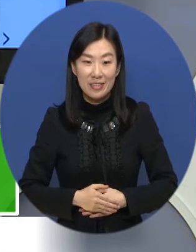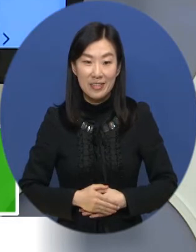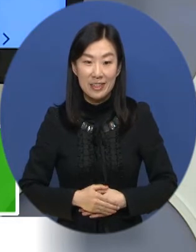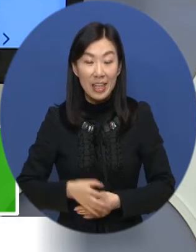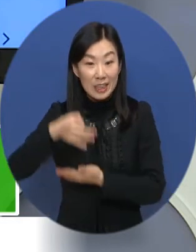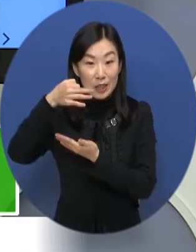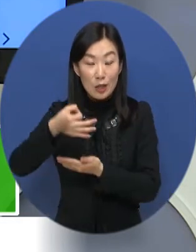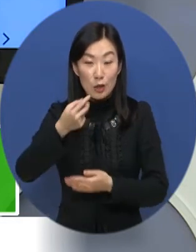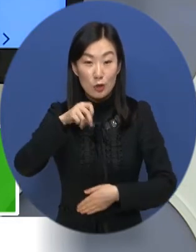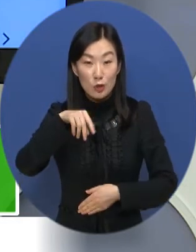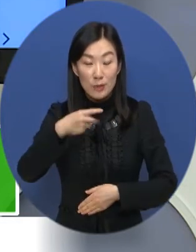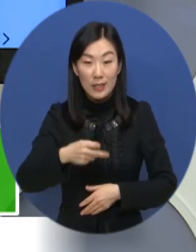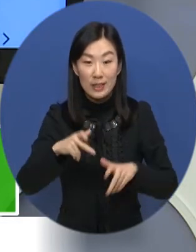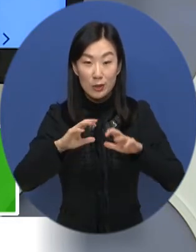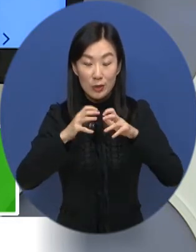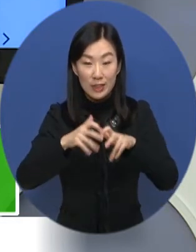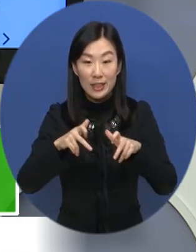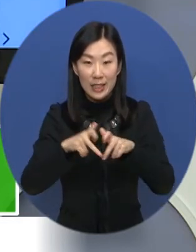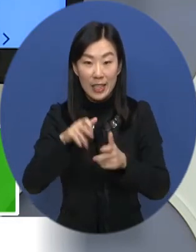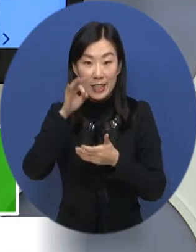이상은루즈